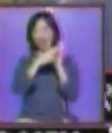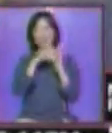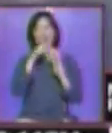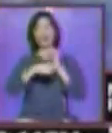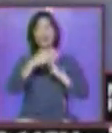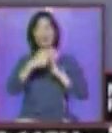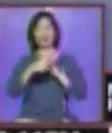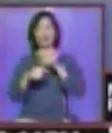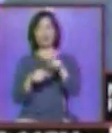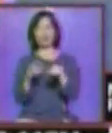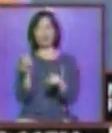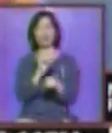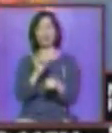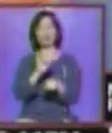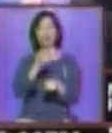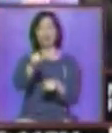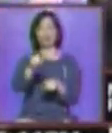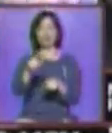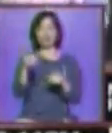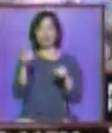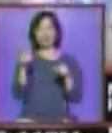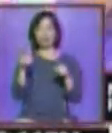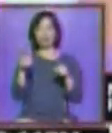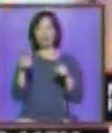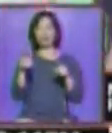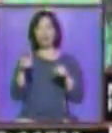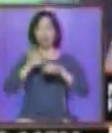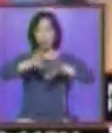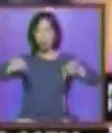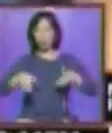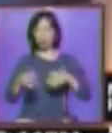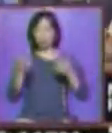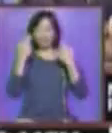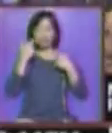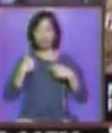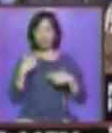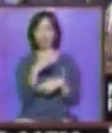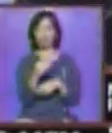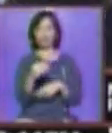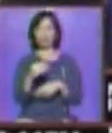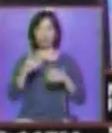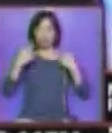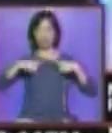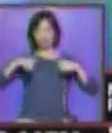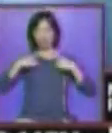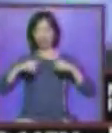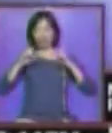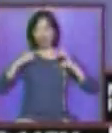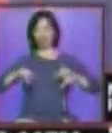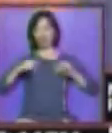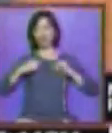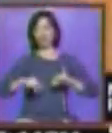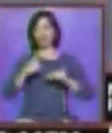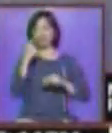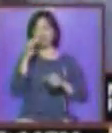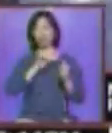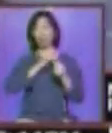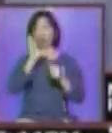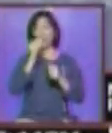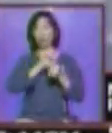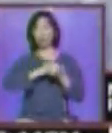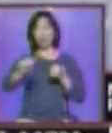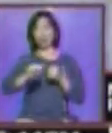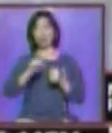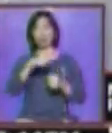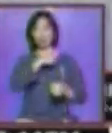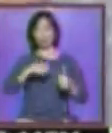salbugan sa kanilang casual wear, swimwear at evening gowns ang mga kandidata na nakapasa sa candidate screening ng Miss World Philippines. Laking gulat